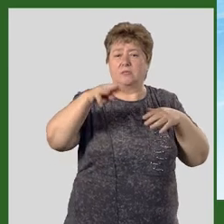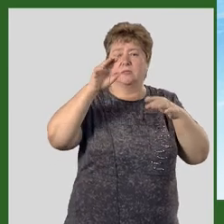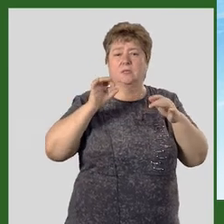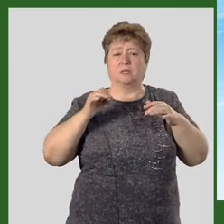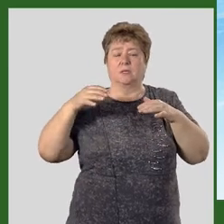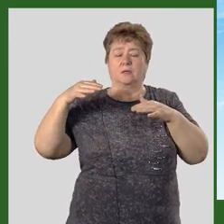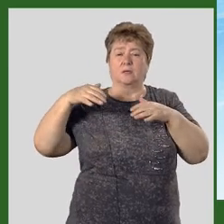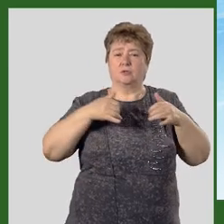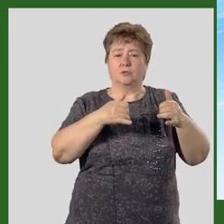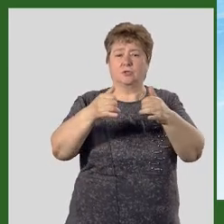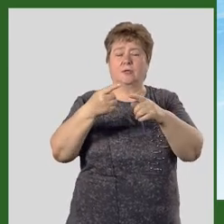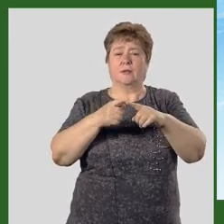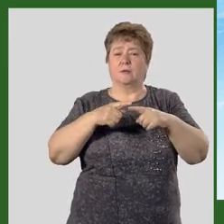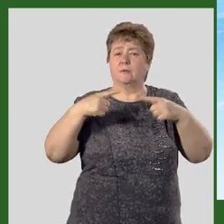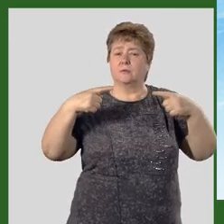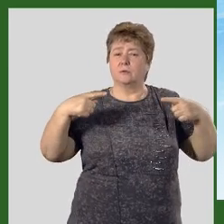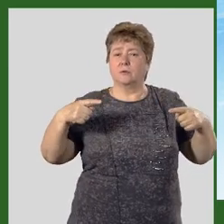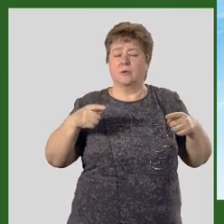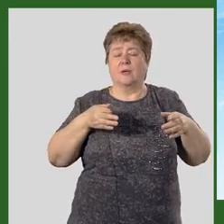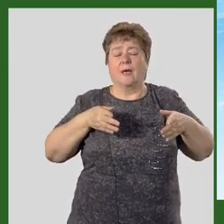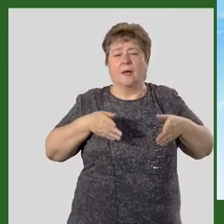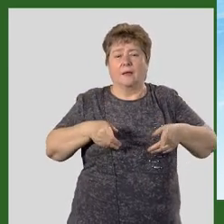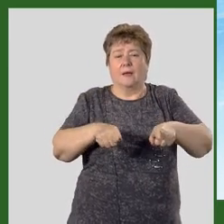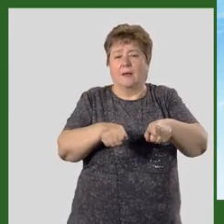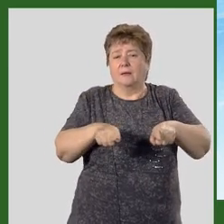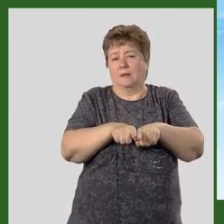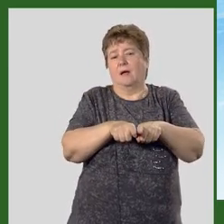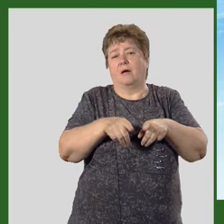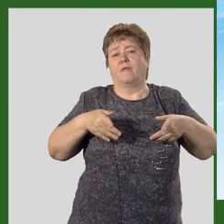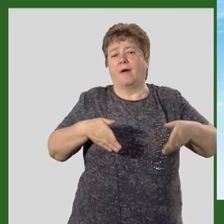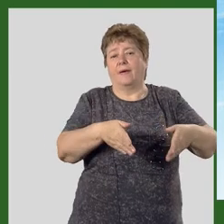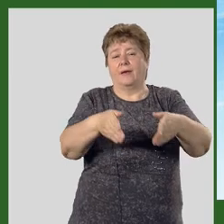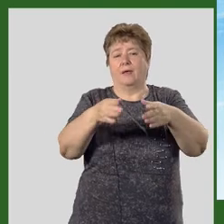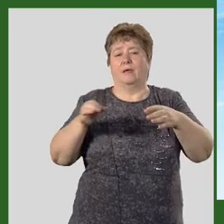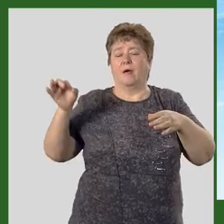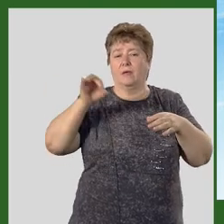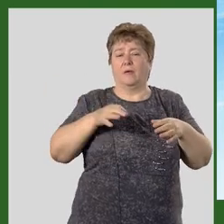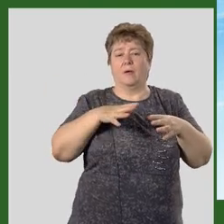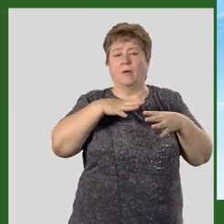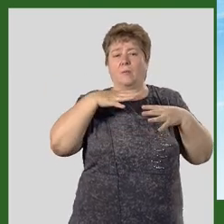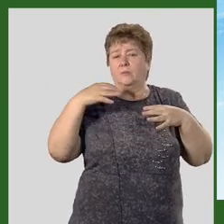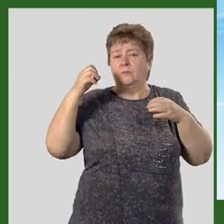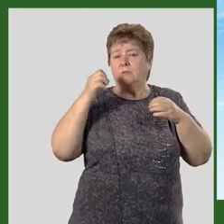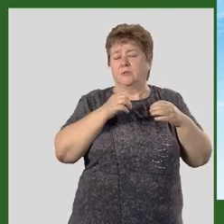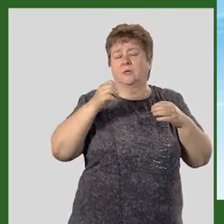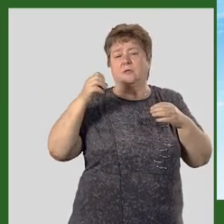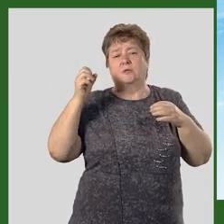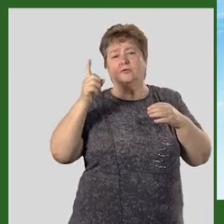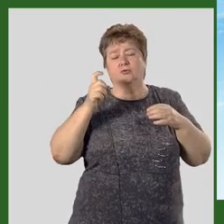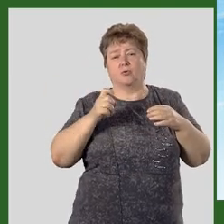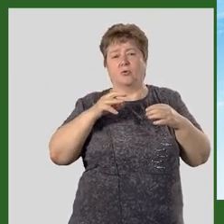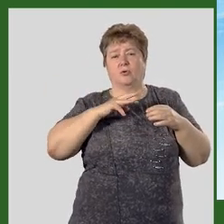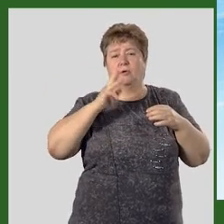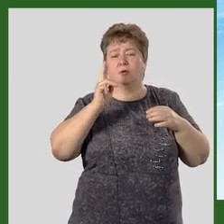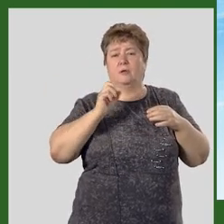течения – это своеобразные реки в океане, имеющие десятки, а то и сотни